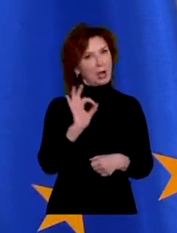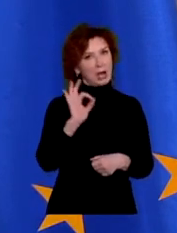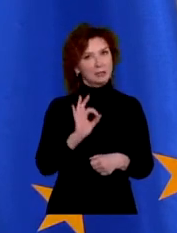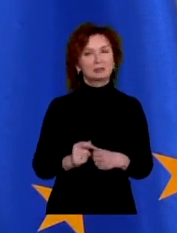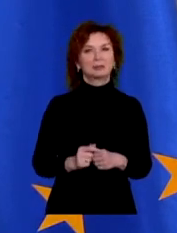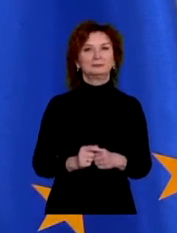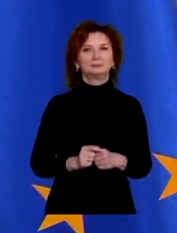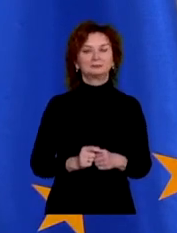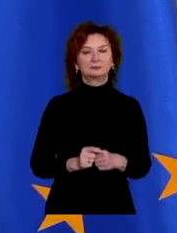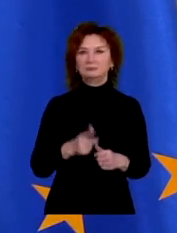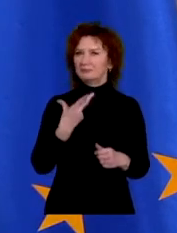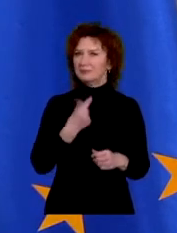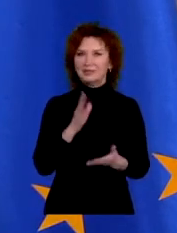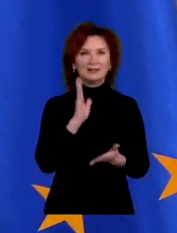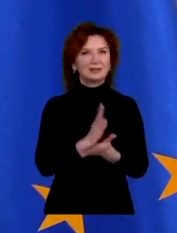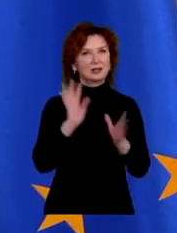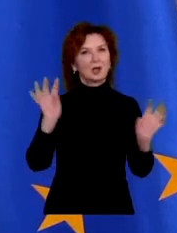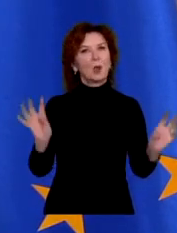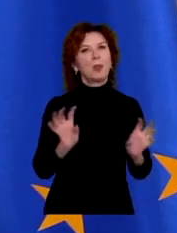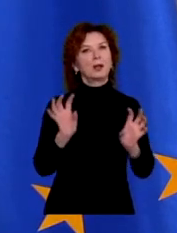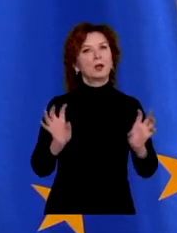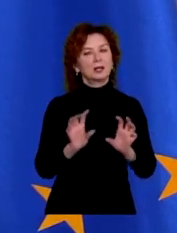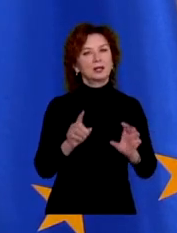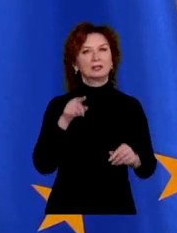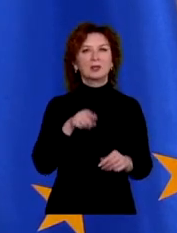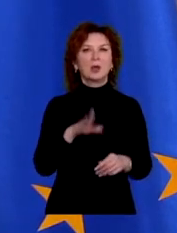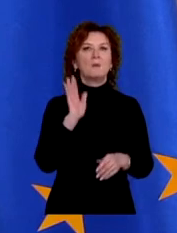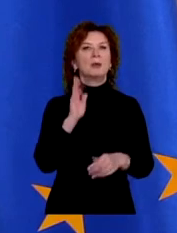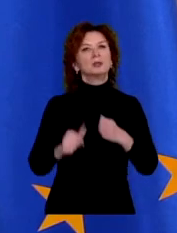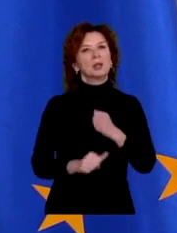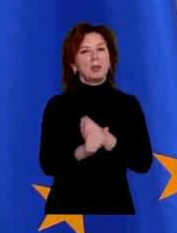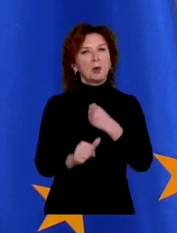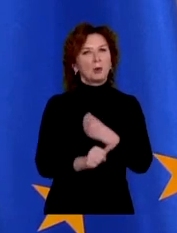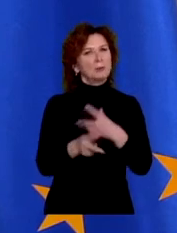się na warstwie dekoracyjnej. Będzie to dokument konkretny,